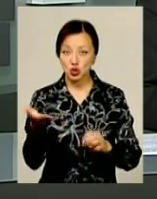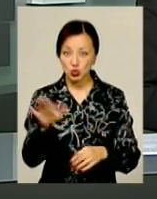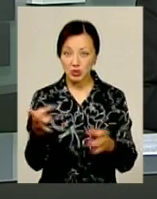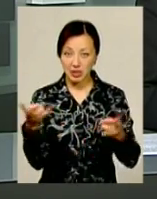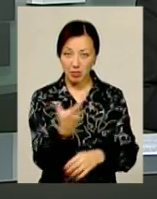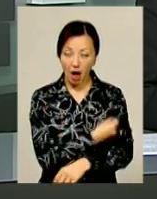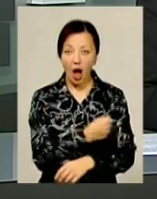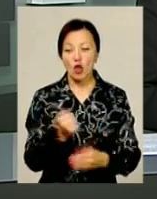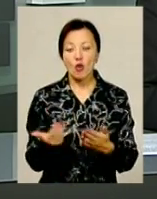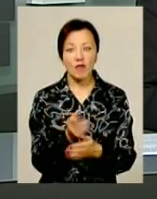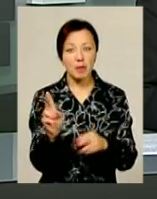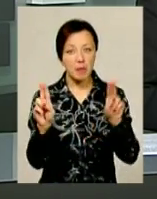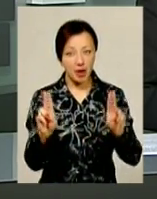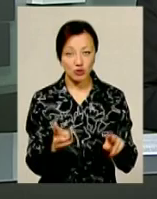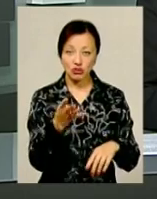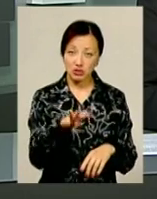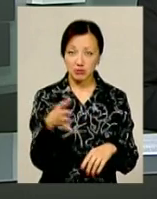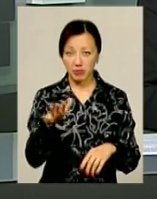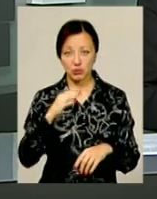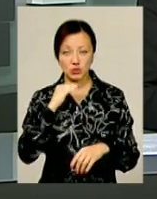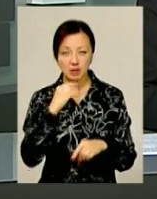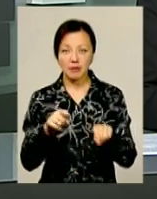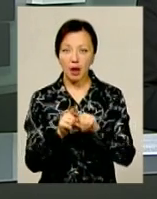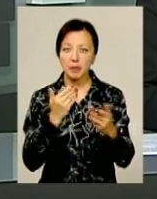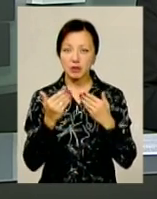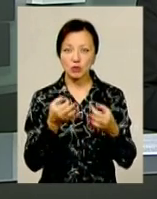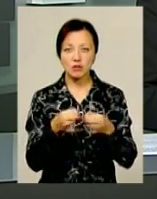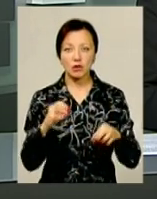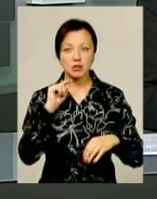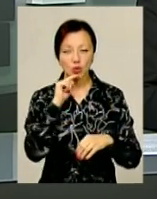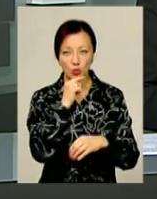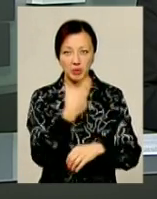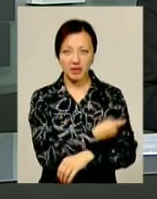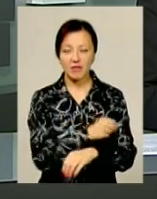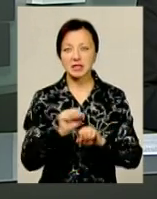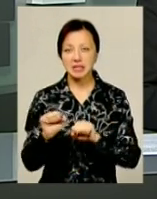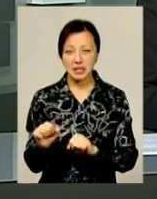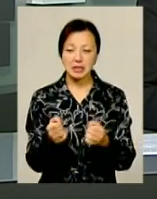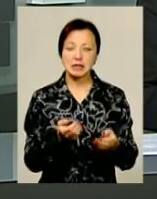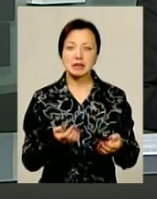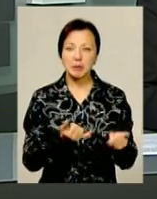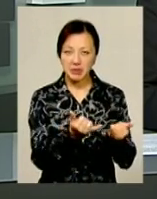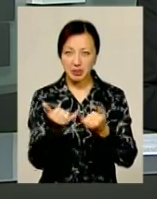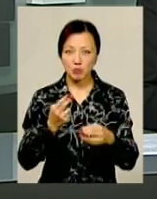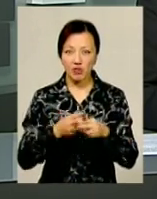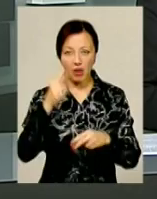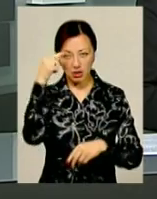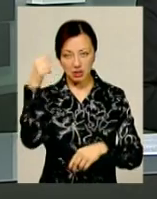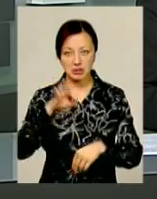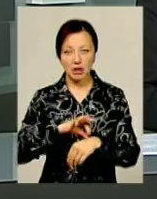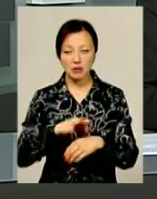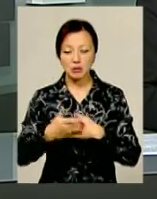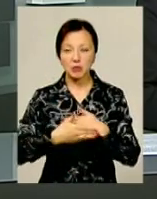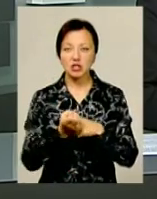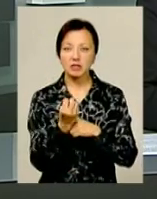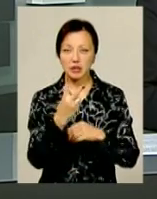за новими стандартами 4 або ж 5. Такий підхід дозволить зекономити вакцини і забезпечити профілактику сказу на найближчі